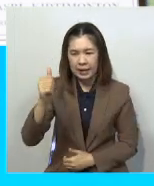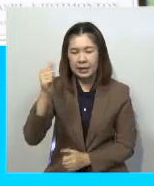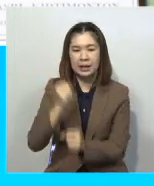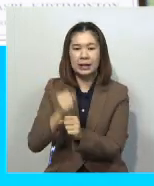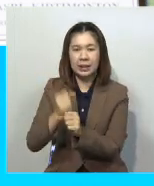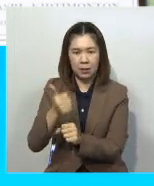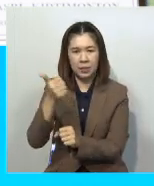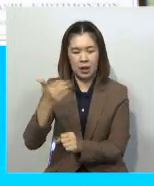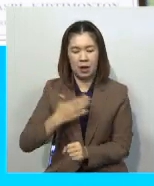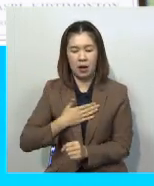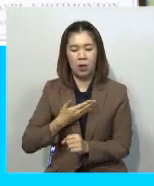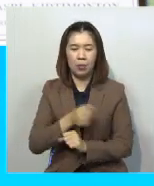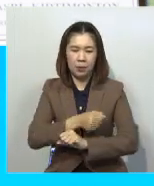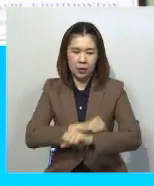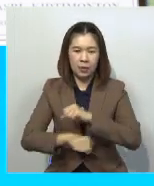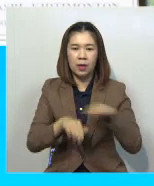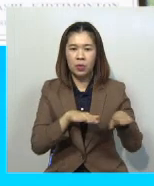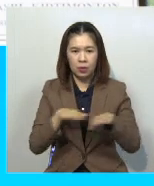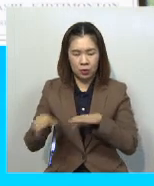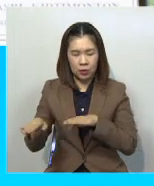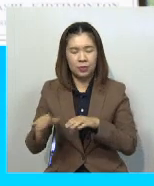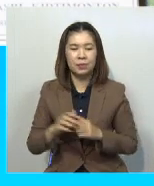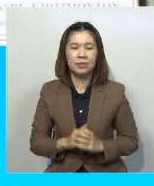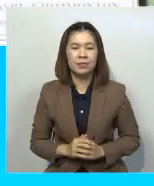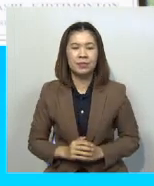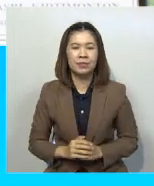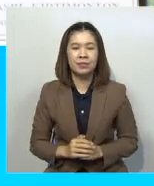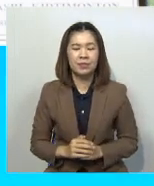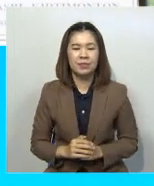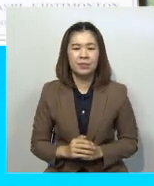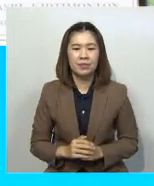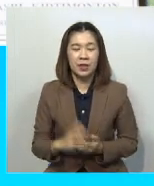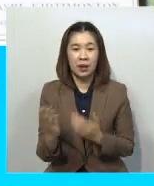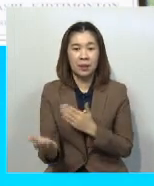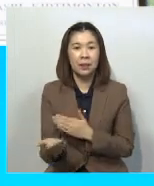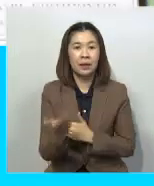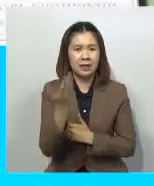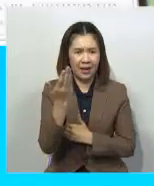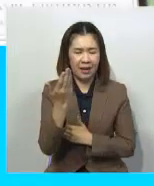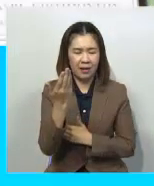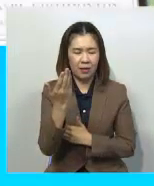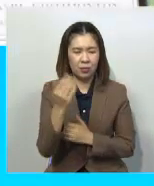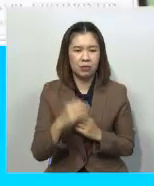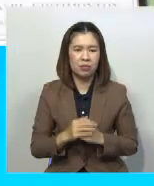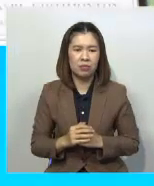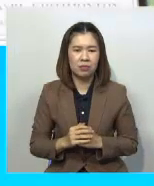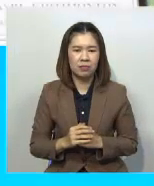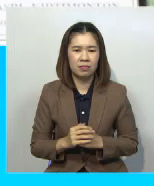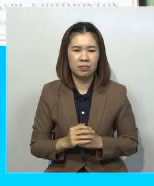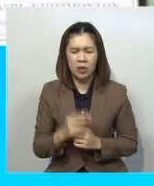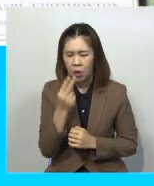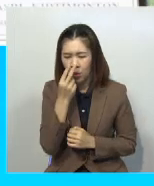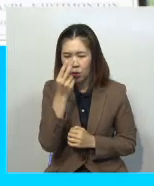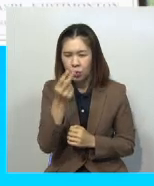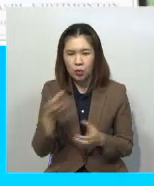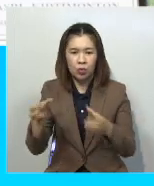เราก็พร้อมที่จะขึ้นบินปฏิบัติการทันทีครับ ค่ะท่านอธิบดีคะเมื่อเช้าที่ฟังเนี่ยเห็นบอกว่ามีตรวจพบก